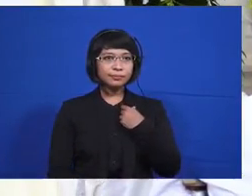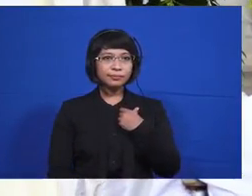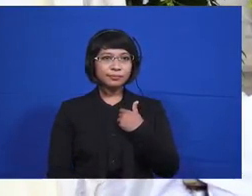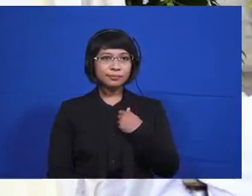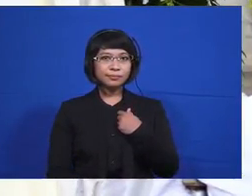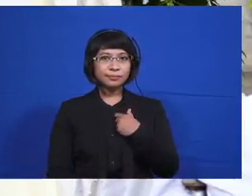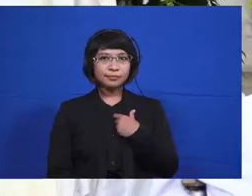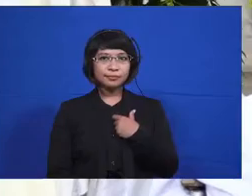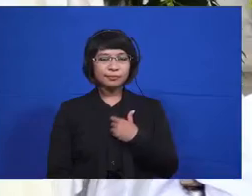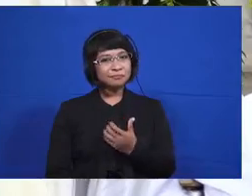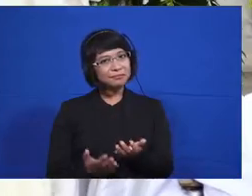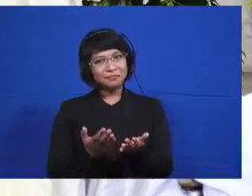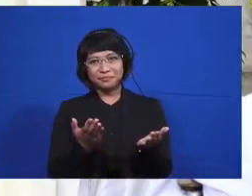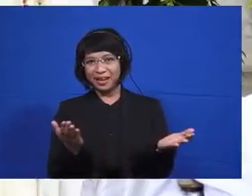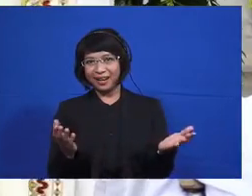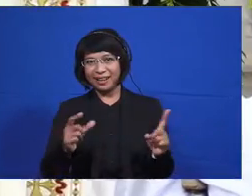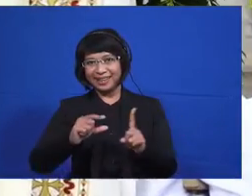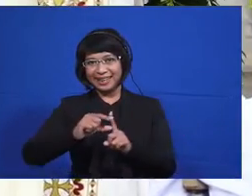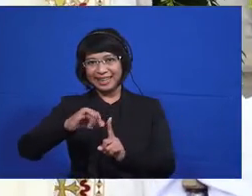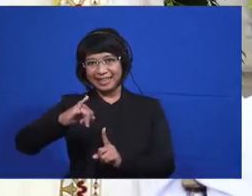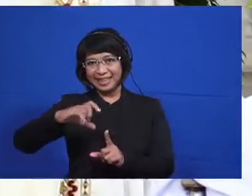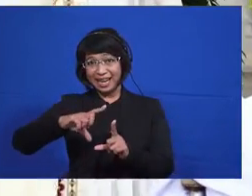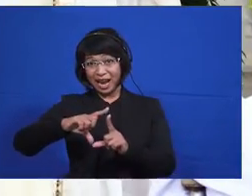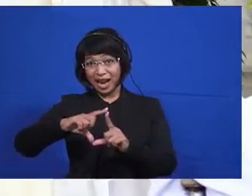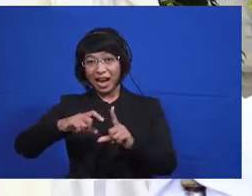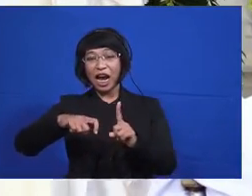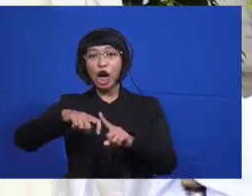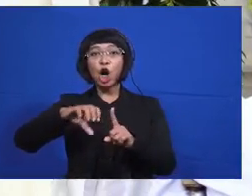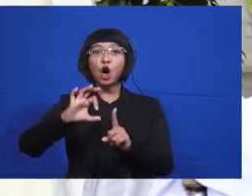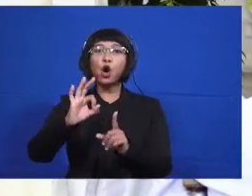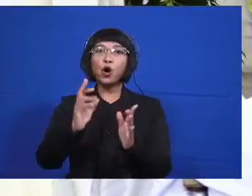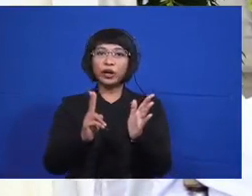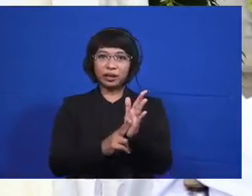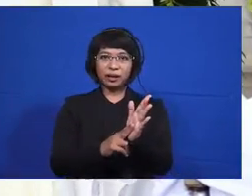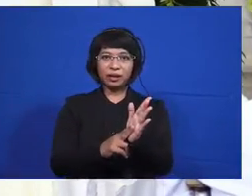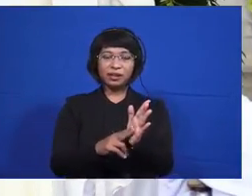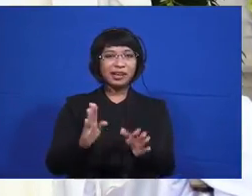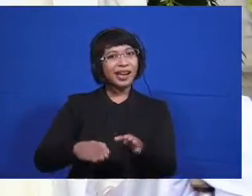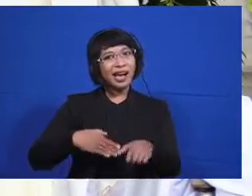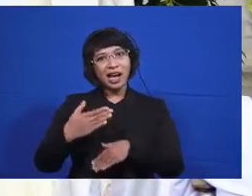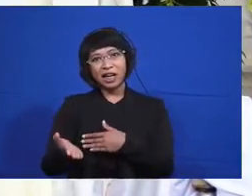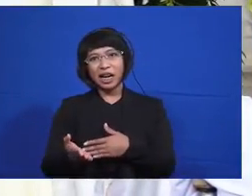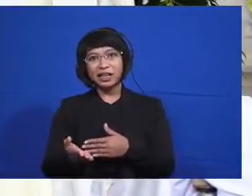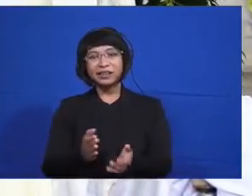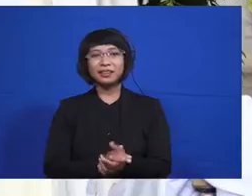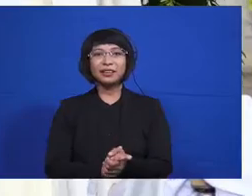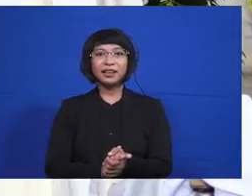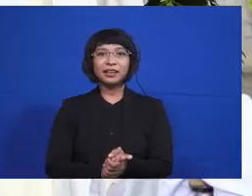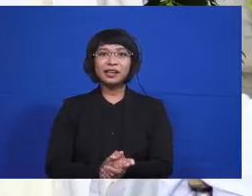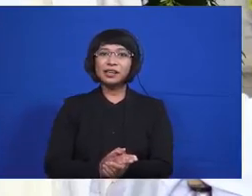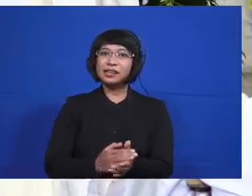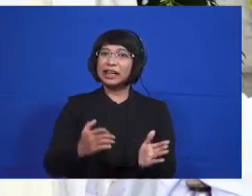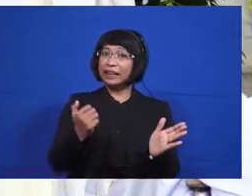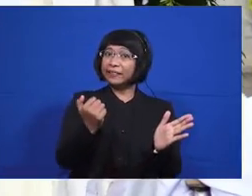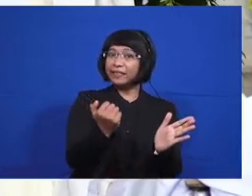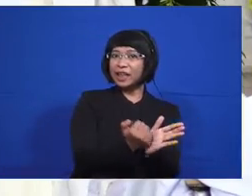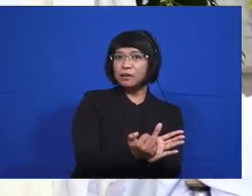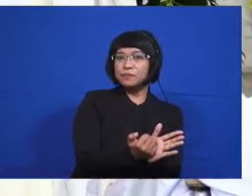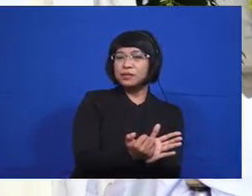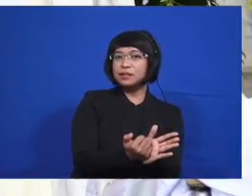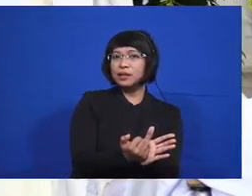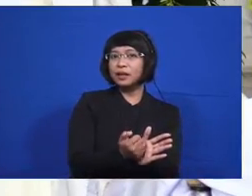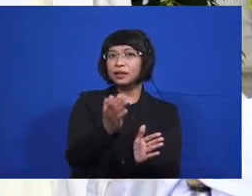Para diakon yang akan ditabiskan jadi imam, dipersilakan berdiri dan tampil ke depan.